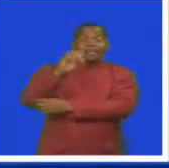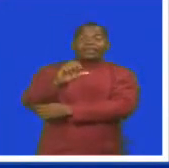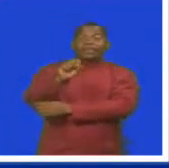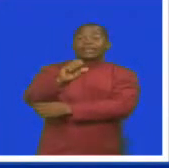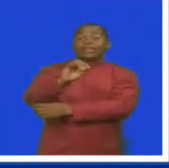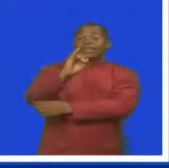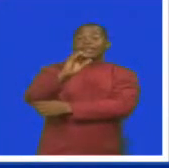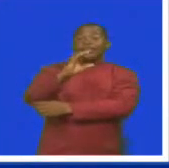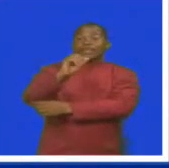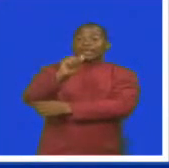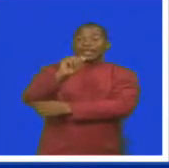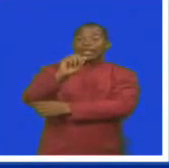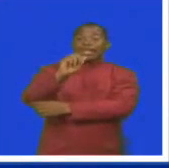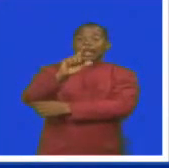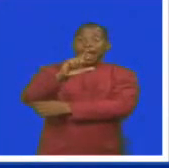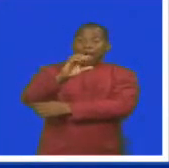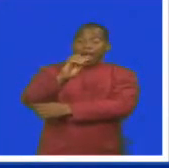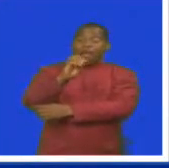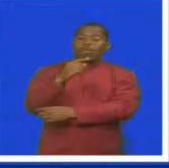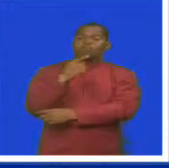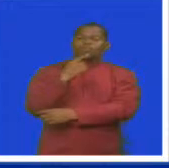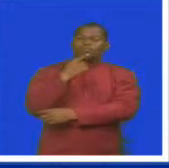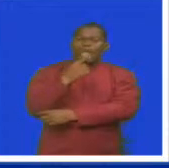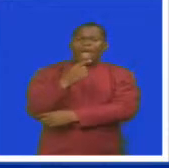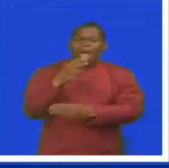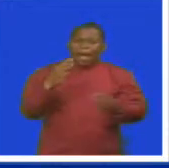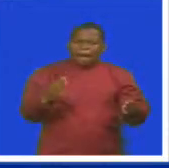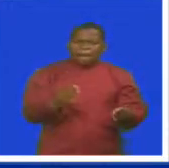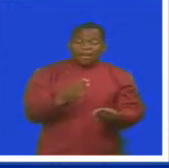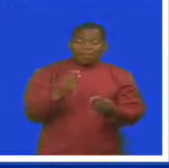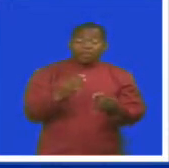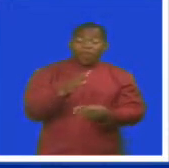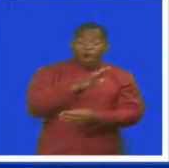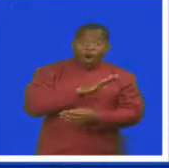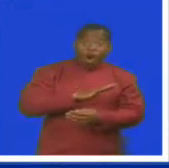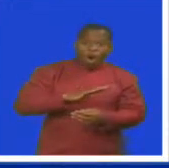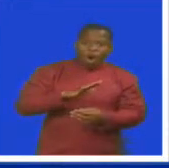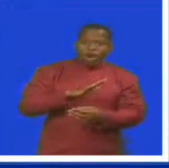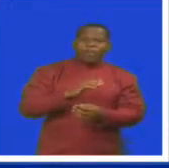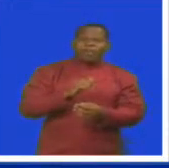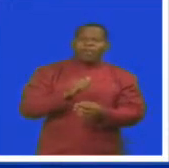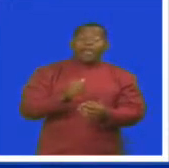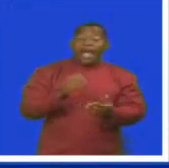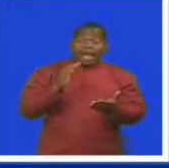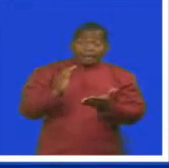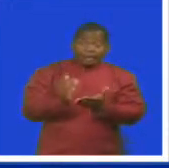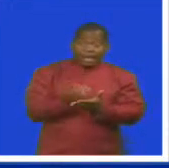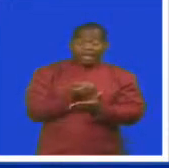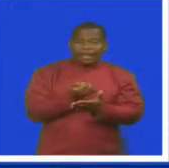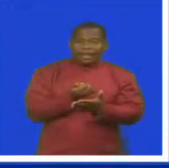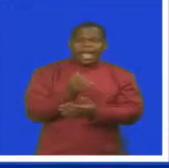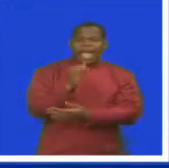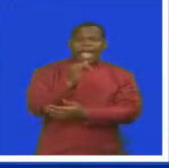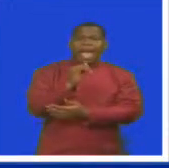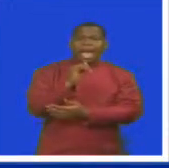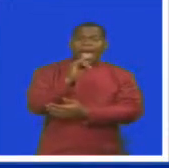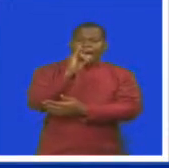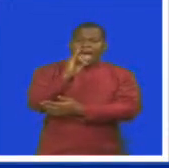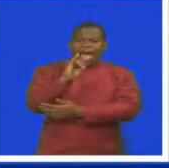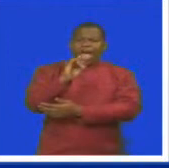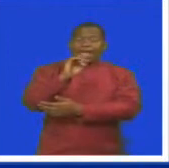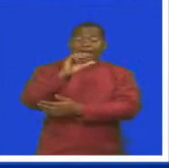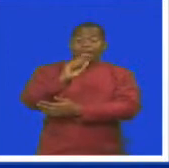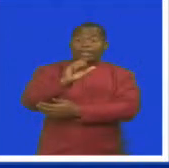kuvikela titfole lezinga ye ISO 9001 njengemfolambili walombutho losephocweni lezinyane likusho lokungesikhathi lombufo